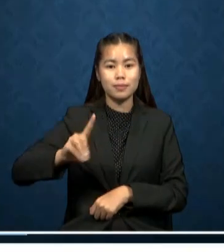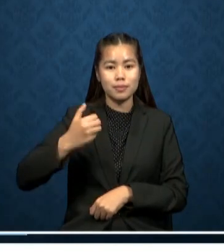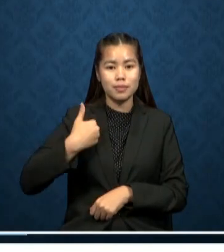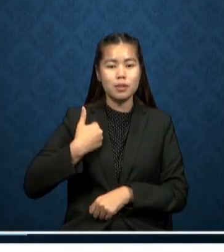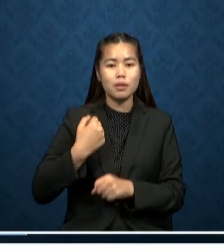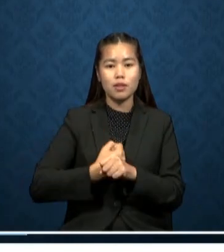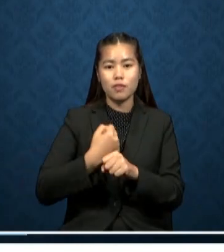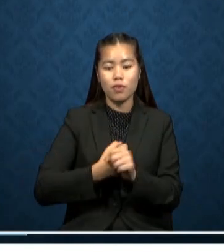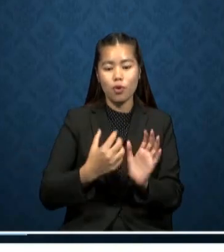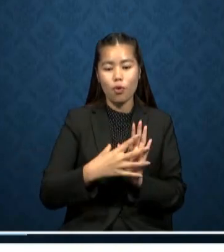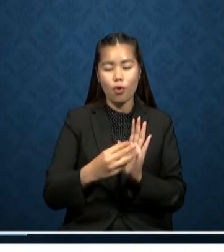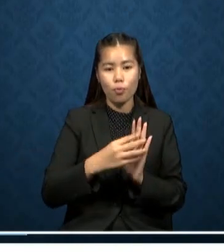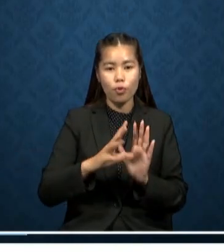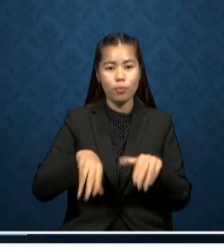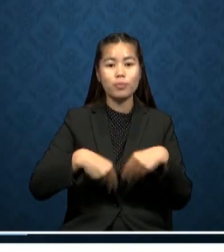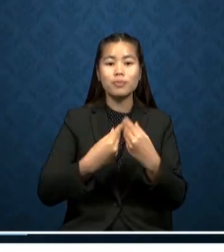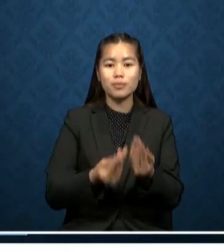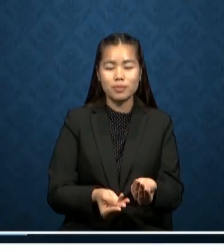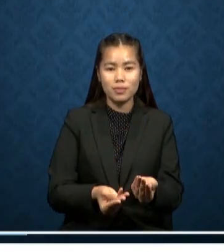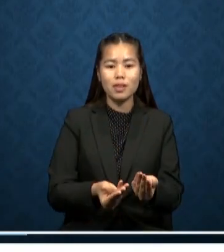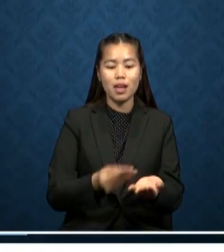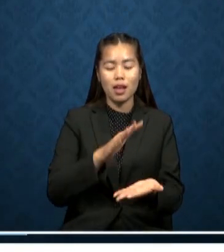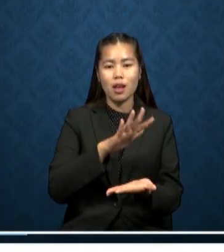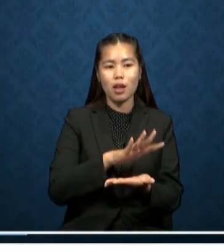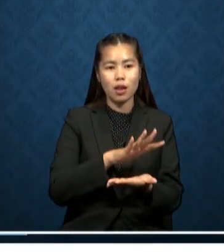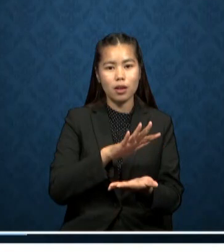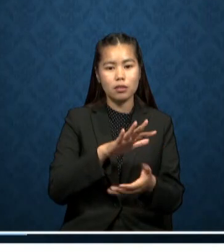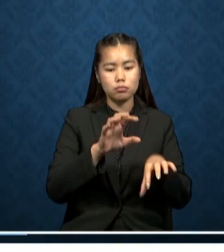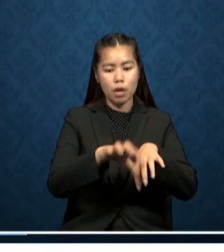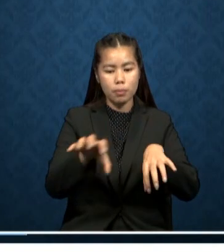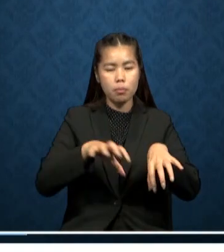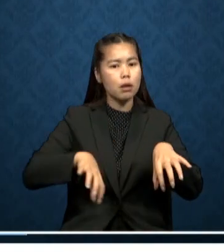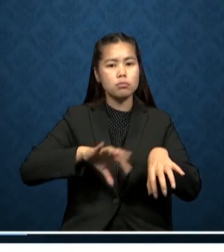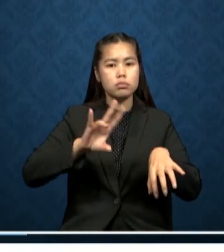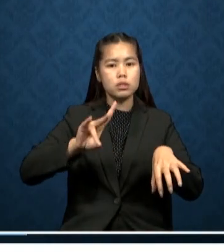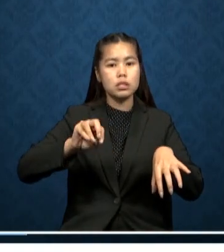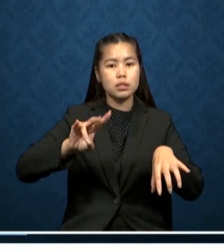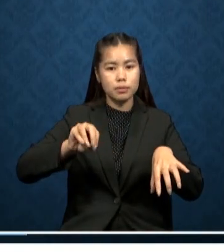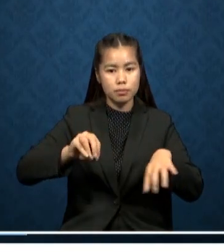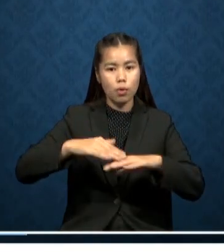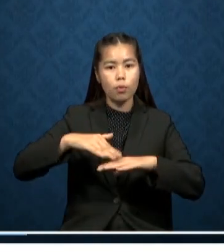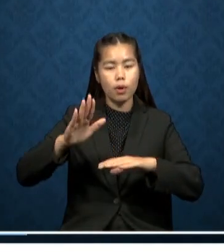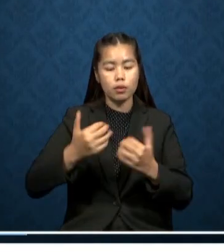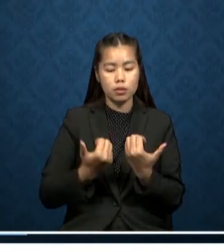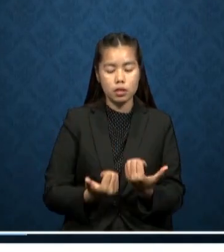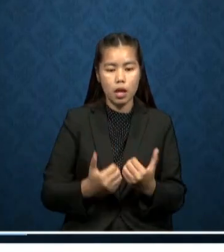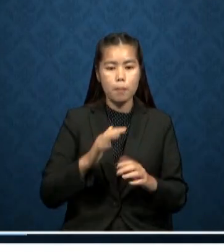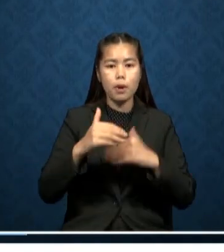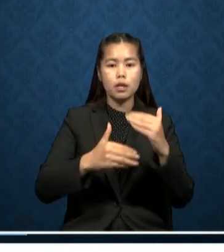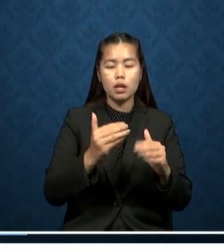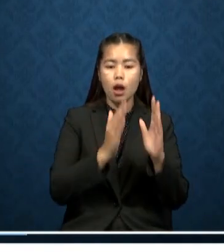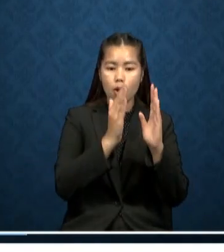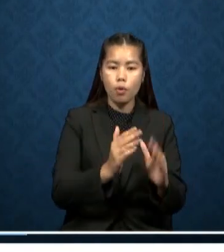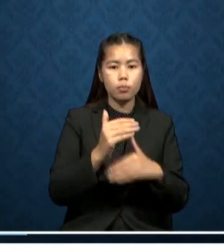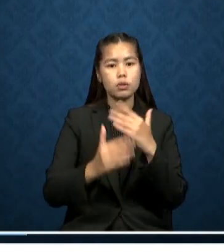ฝึกอบรมให้ความรู้ StarSTEMแก่สถานประกอบการมากกว่า 70แห่งให้นำไปใช้ในการพัฒนาคนและพัฒนางาน